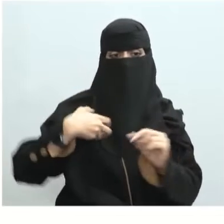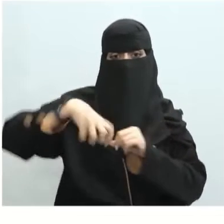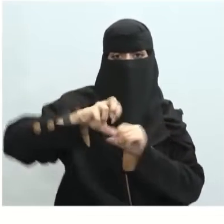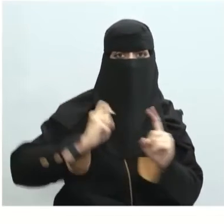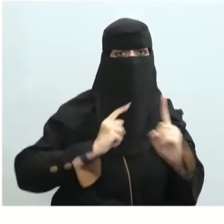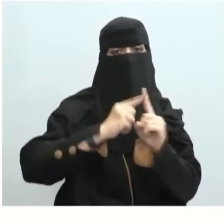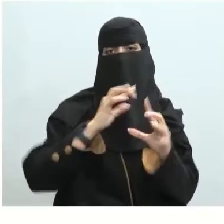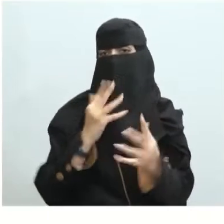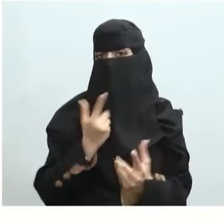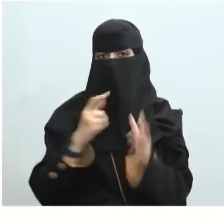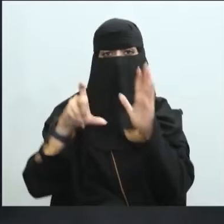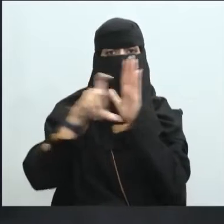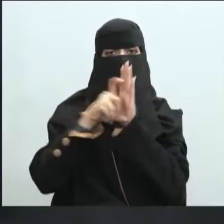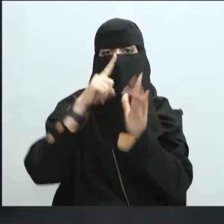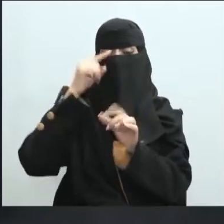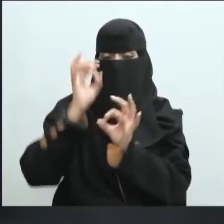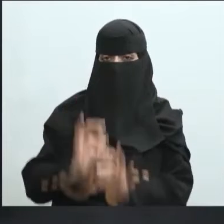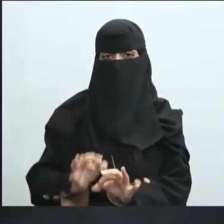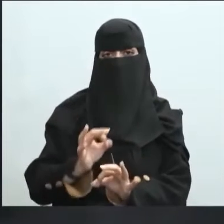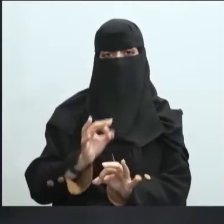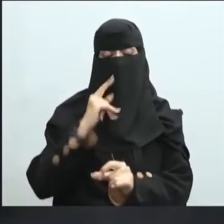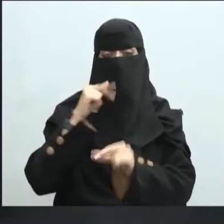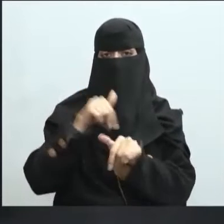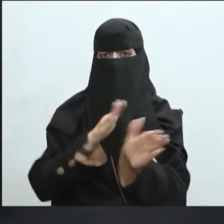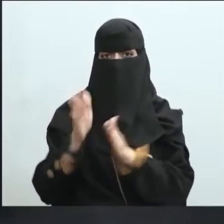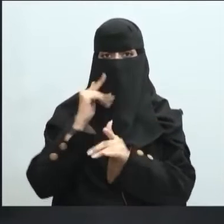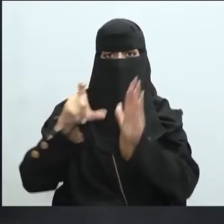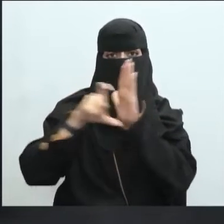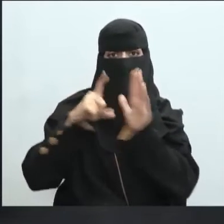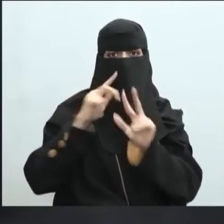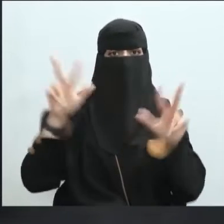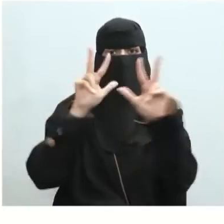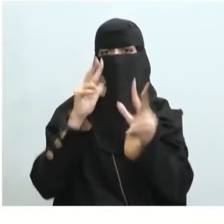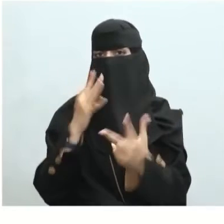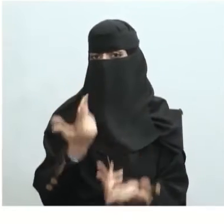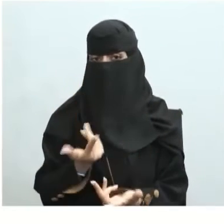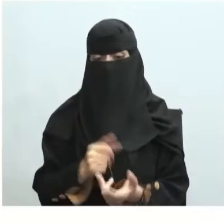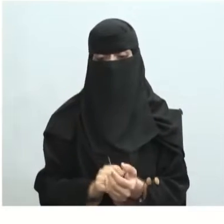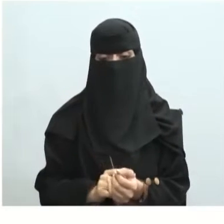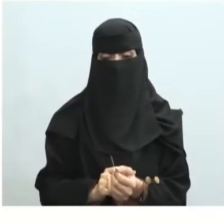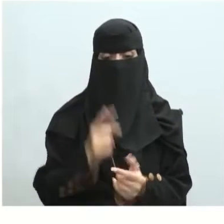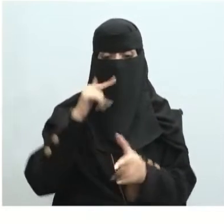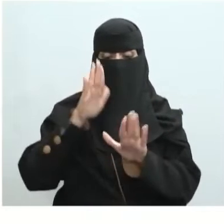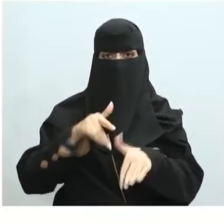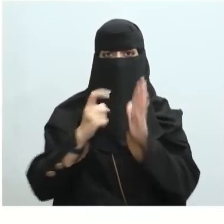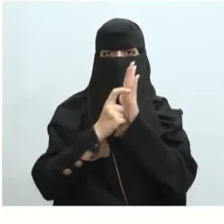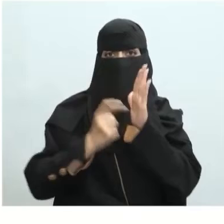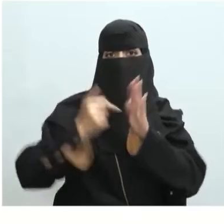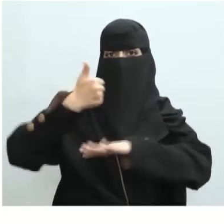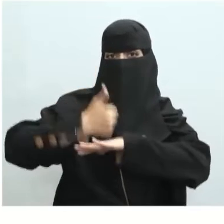النص فكره والمستهدف والنص نص الاعلان العناصر الاساسيه